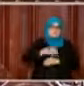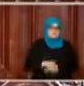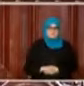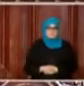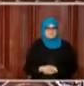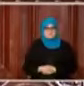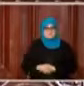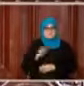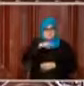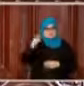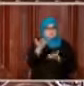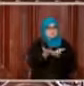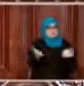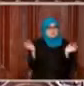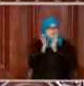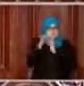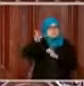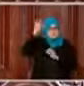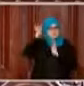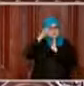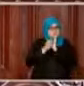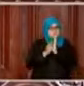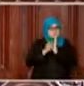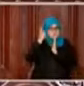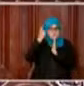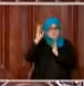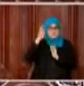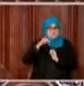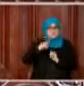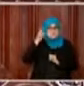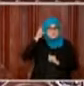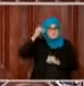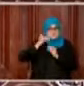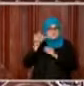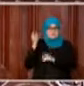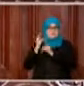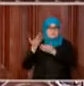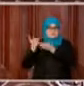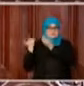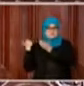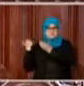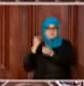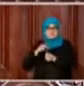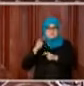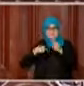لم يكتفي الشعب التونسي في هذه الأيام الخالدة